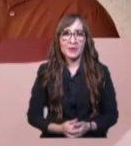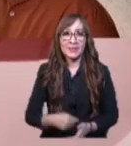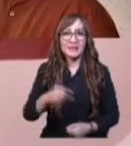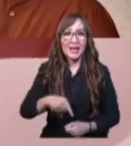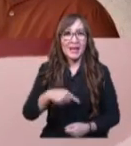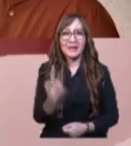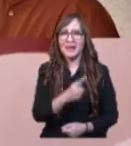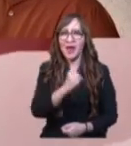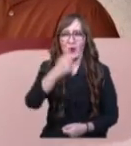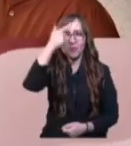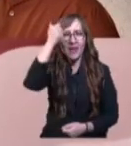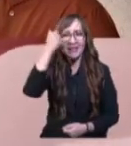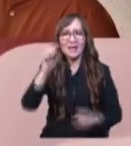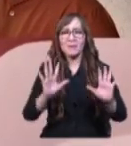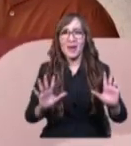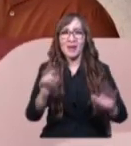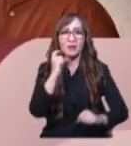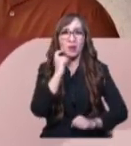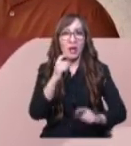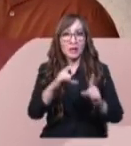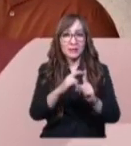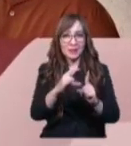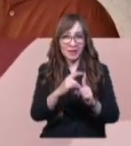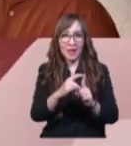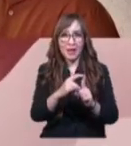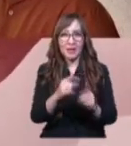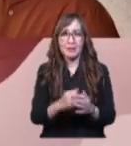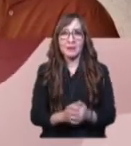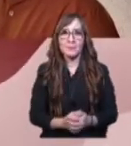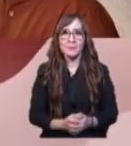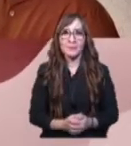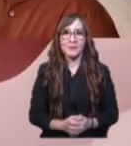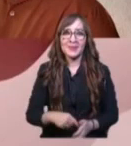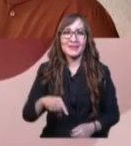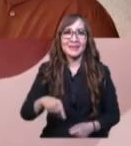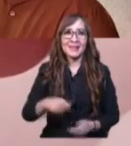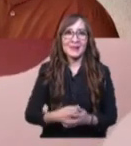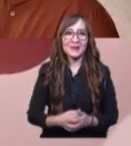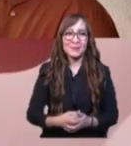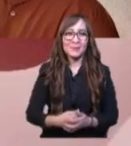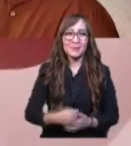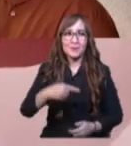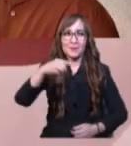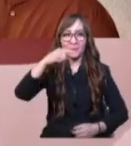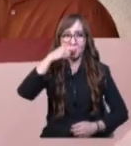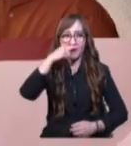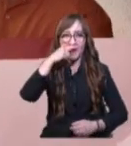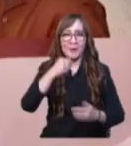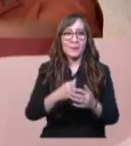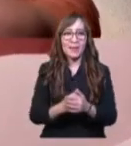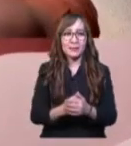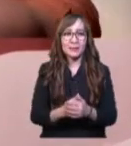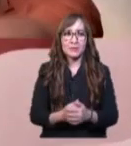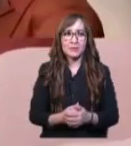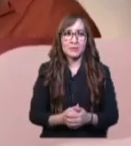belajar lebih banyak lagi tentang digitalisasi. Kita langsung masuk ke Mas Andanu Prasetyo. Mas masih bersama kita